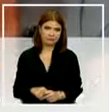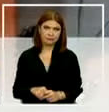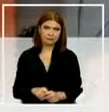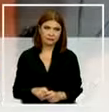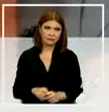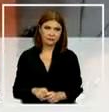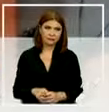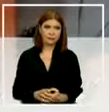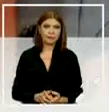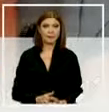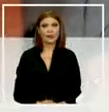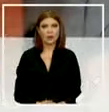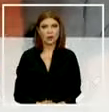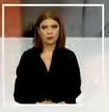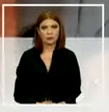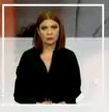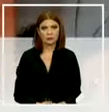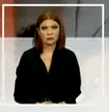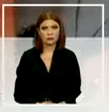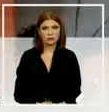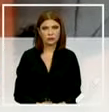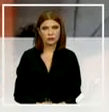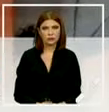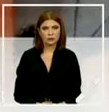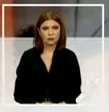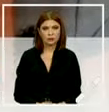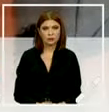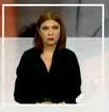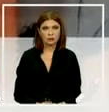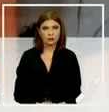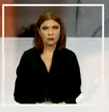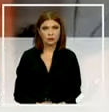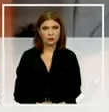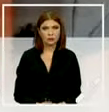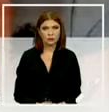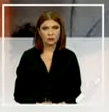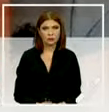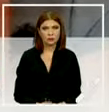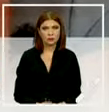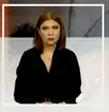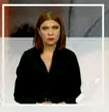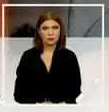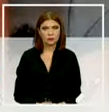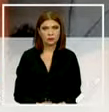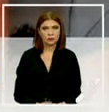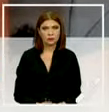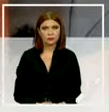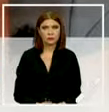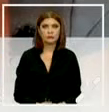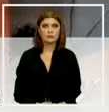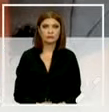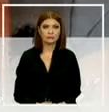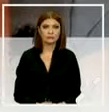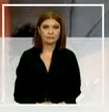¿Por qué esta decisión de eutanasia, en el caso de Sabău, es histórica para España?